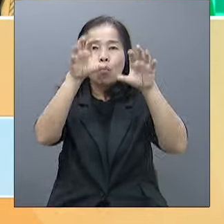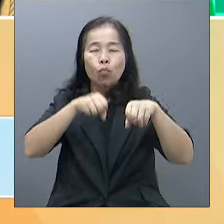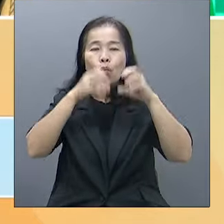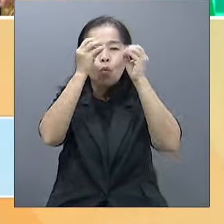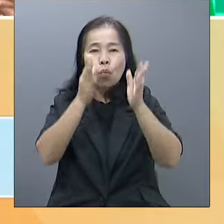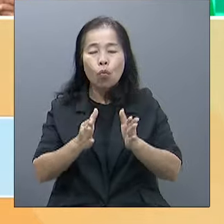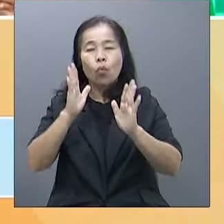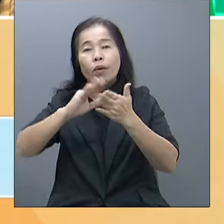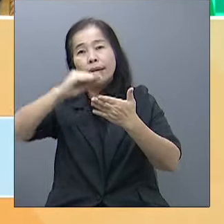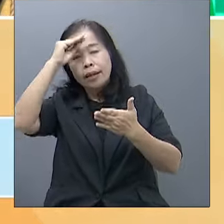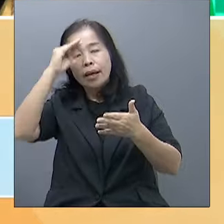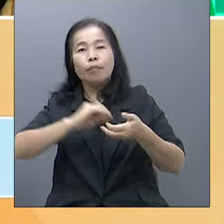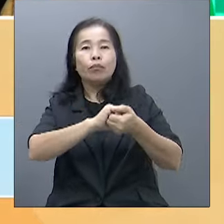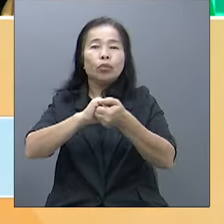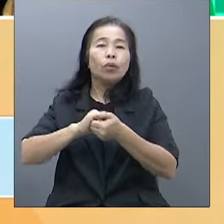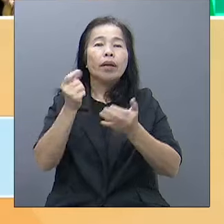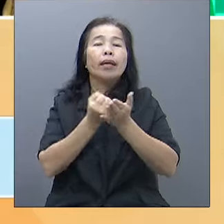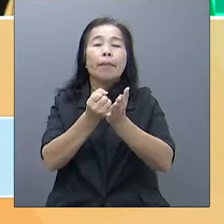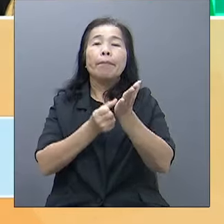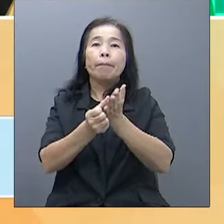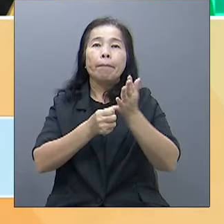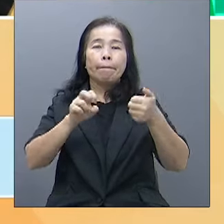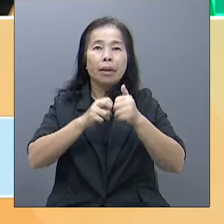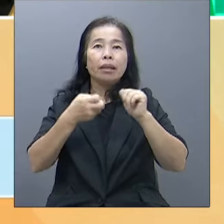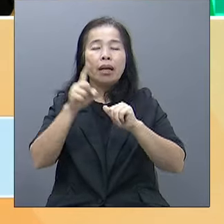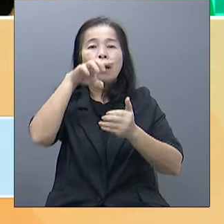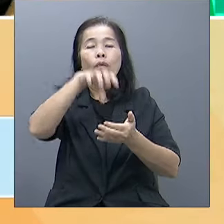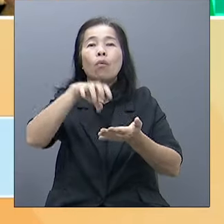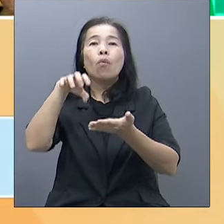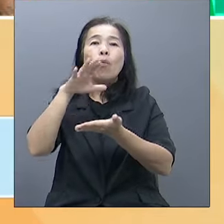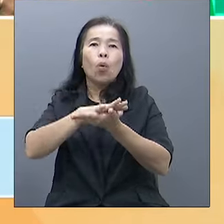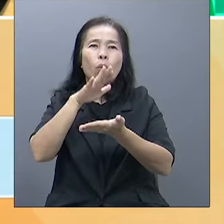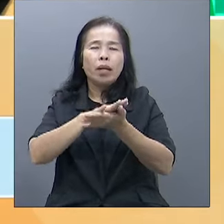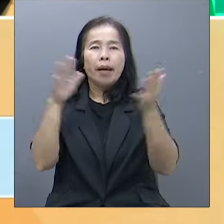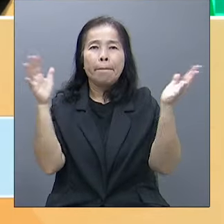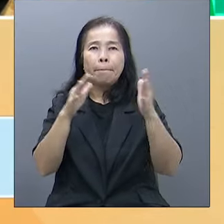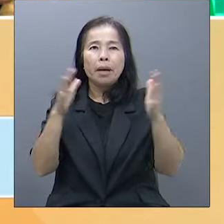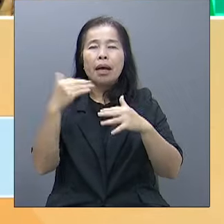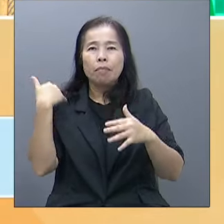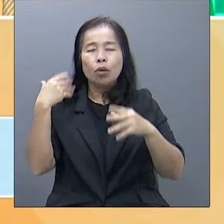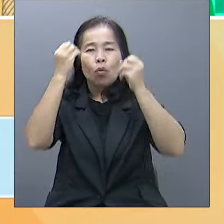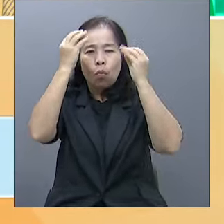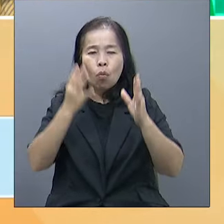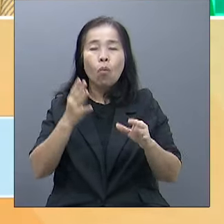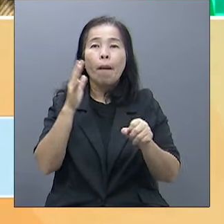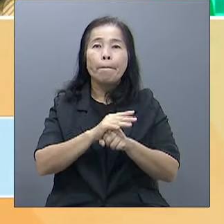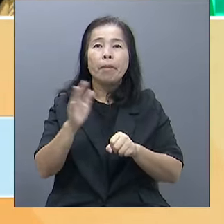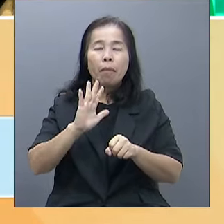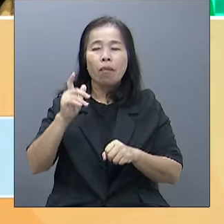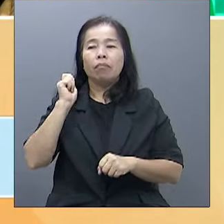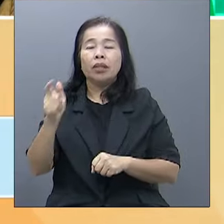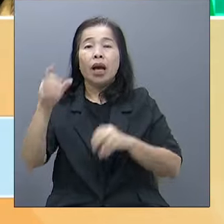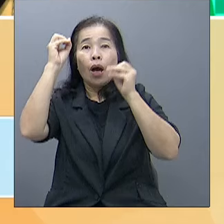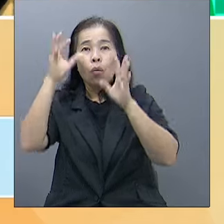เราจะช่วยกันอะไรยังไงในการแก้ไขปัญหาเรื่องโรงเรียนเยอะน ะ และไม่มีครูเราก็หนุนจ้างครู